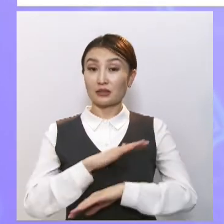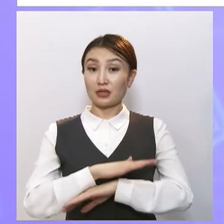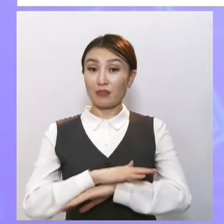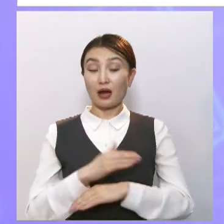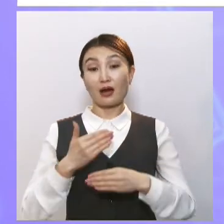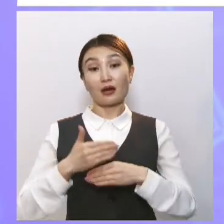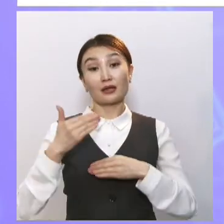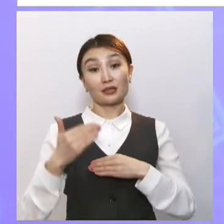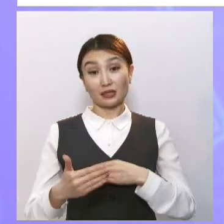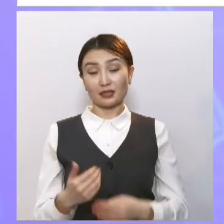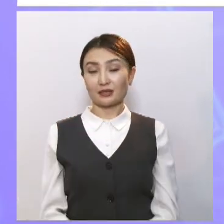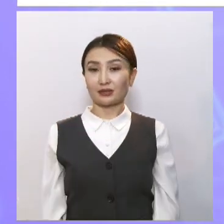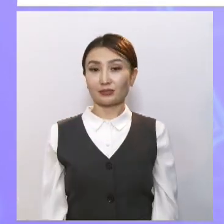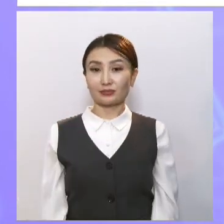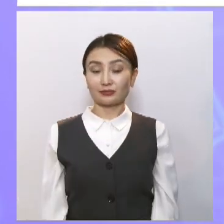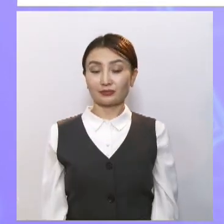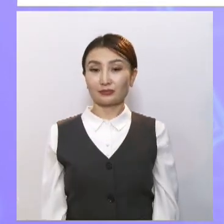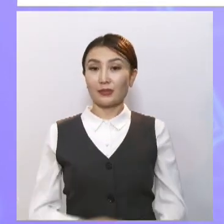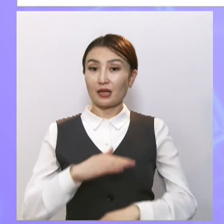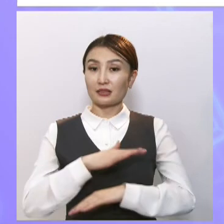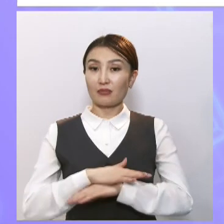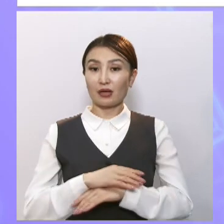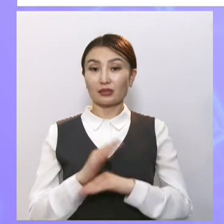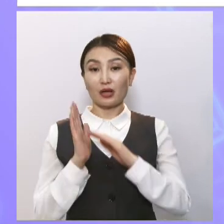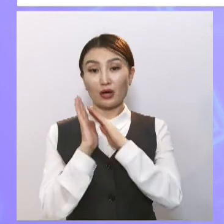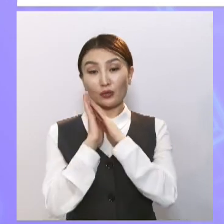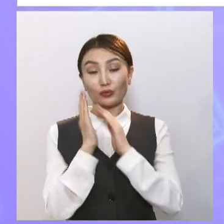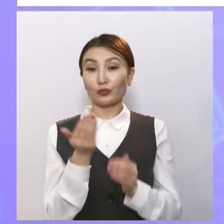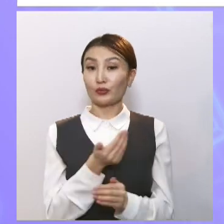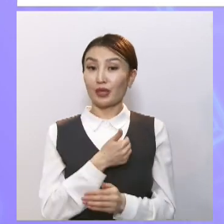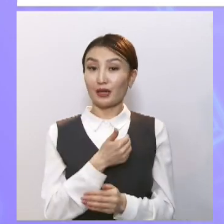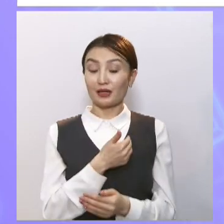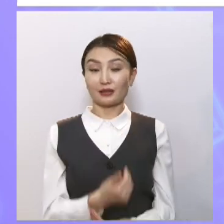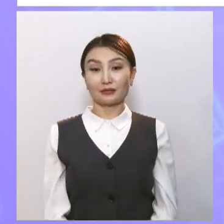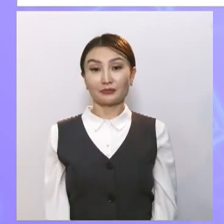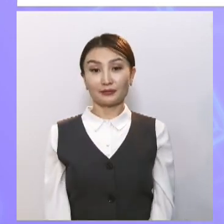сабаққа кечігесің. Сабақта ұйқың келет.